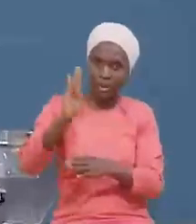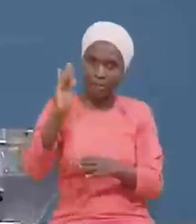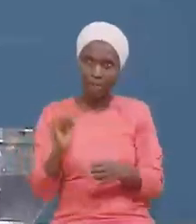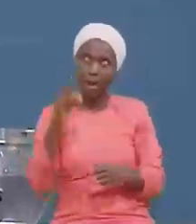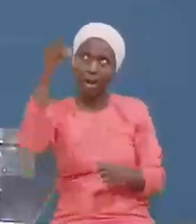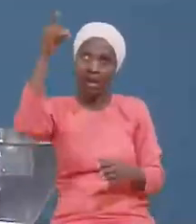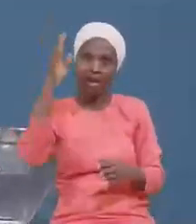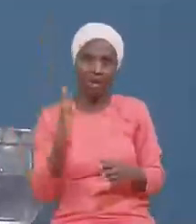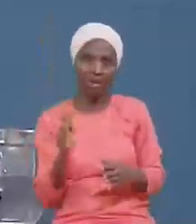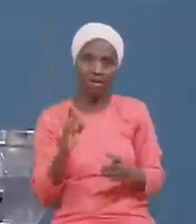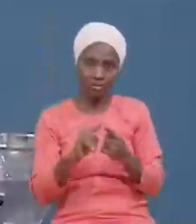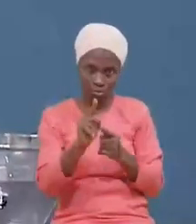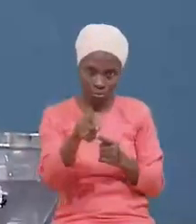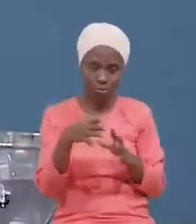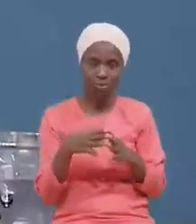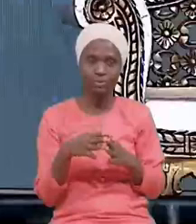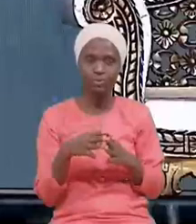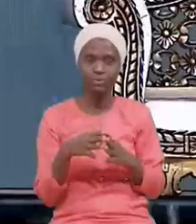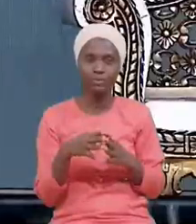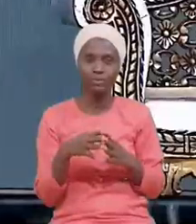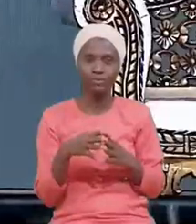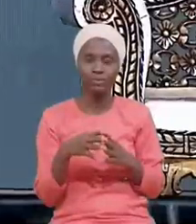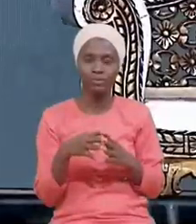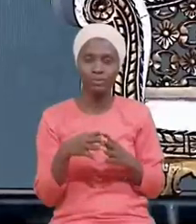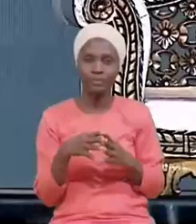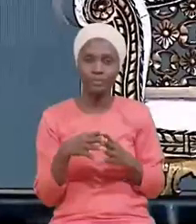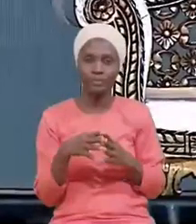envoyé par Dieu vers vous,